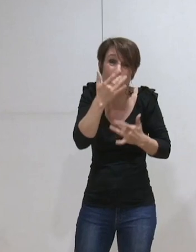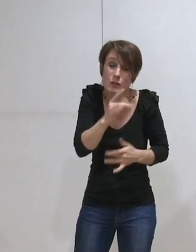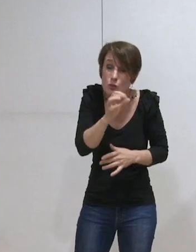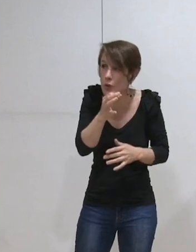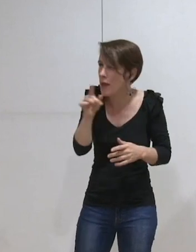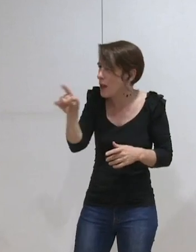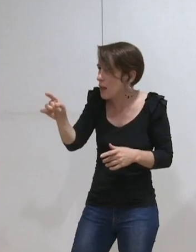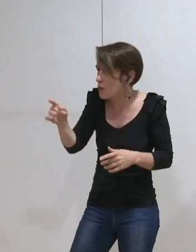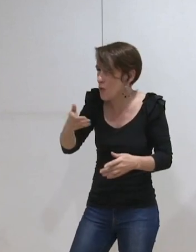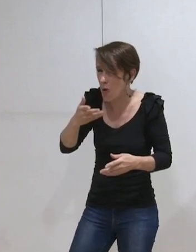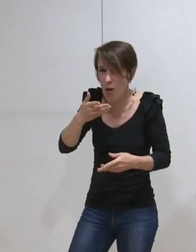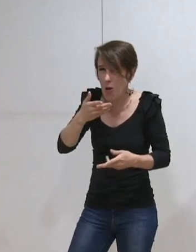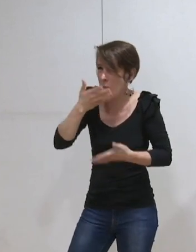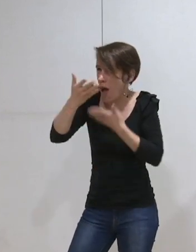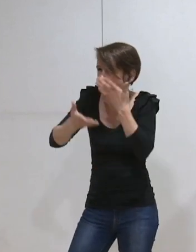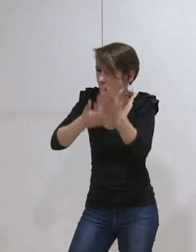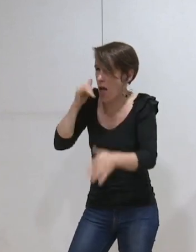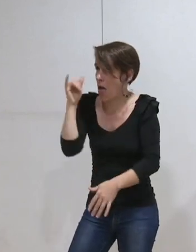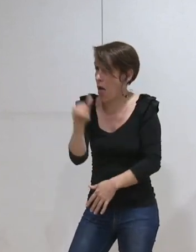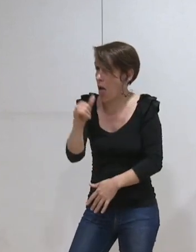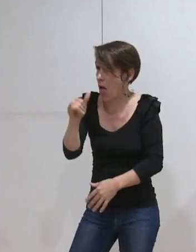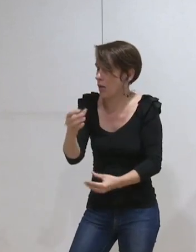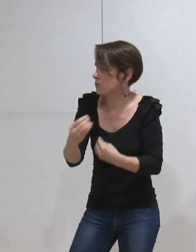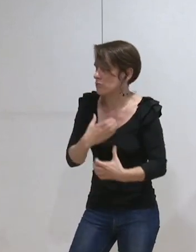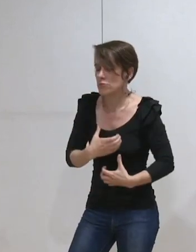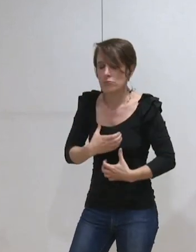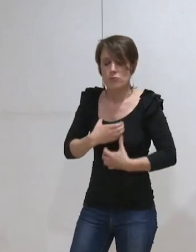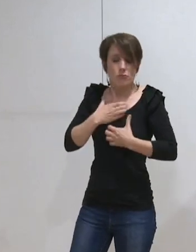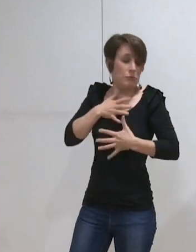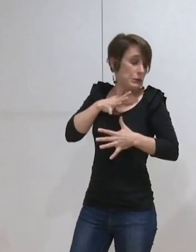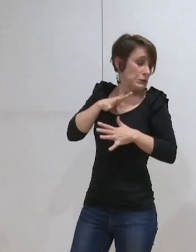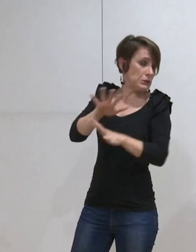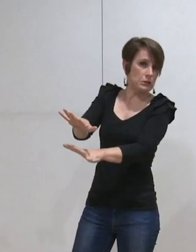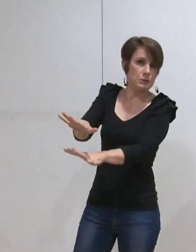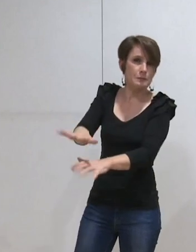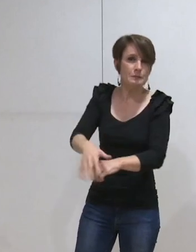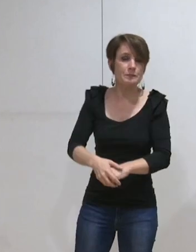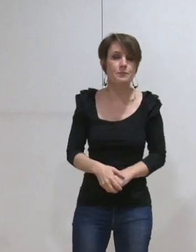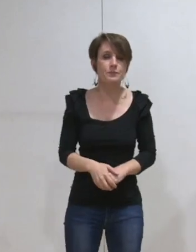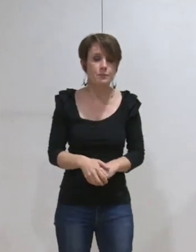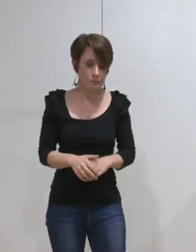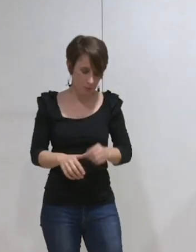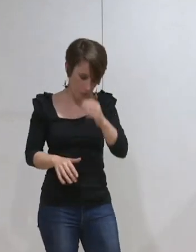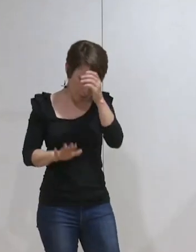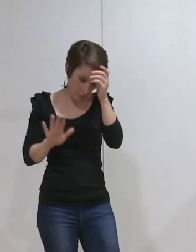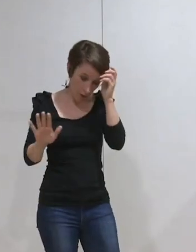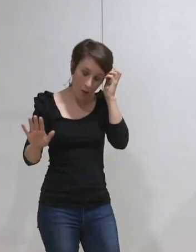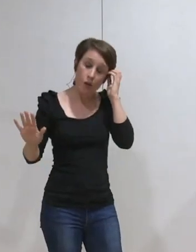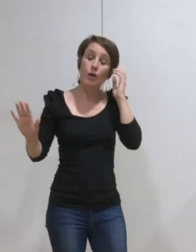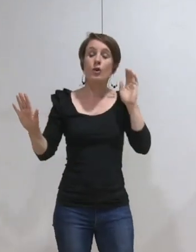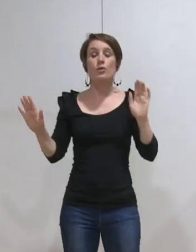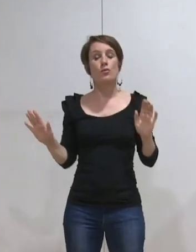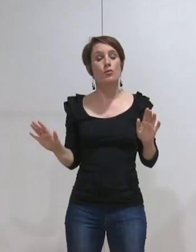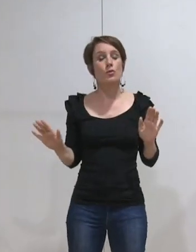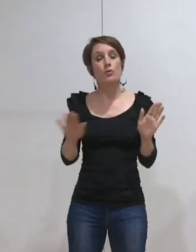ça me révulse à proprement parler je reviendrai donc sur les délibérations dont nous avons